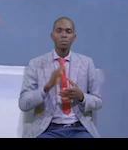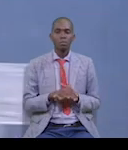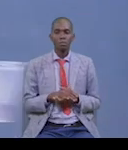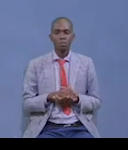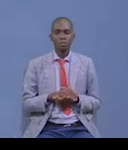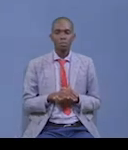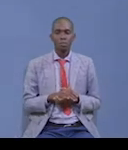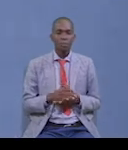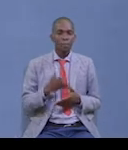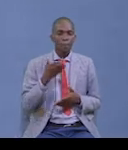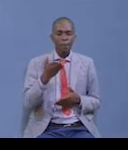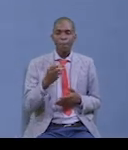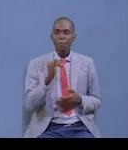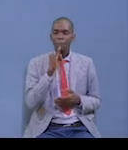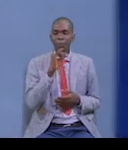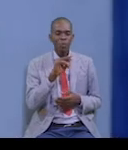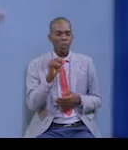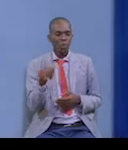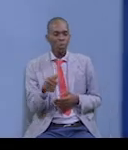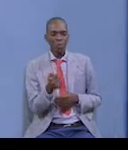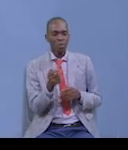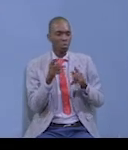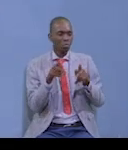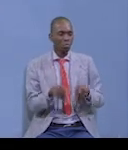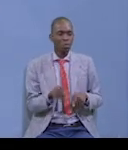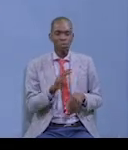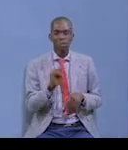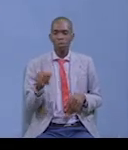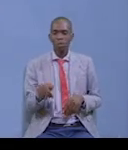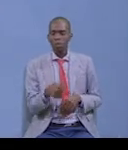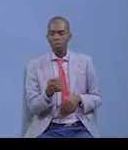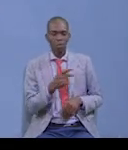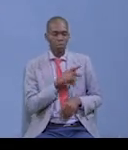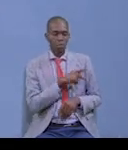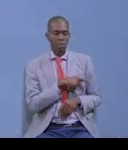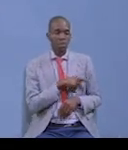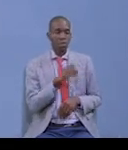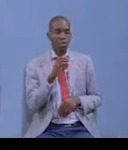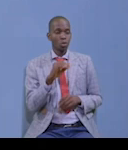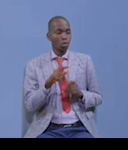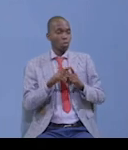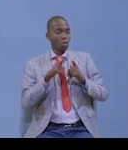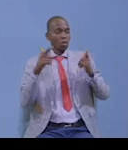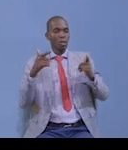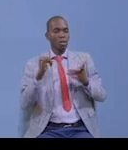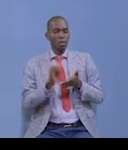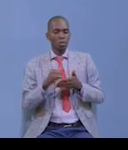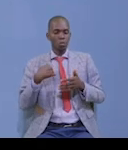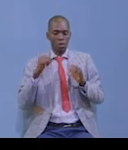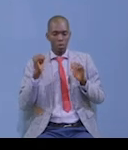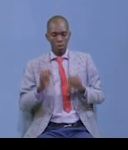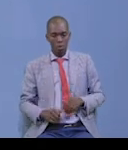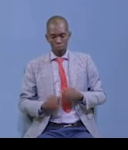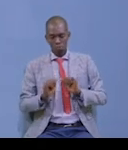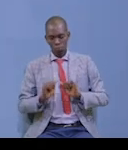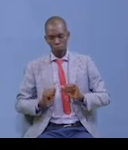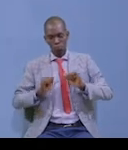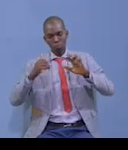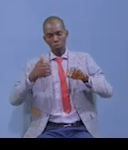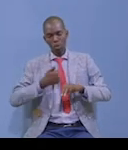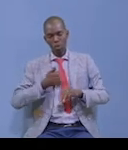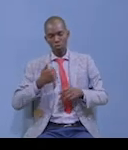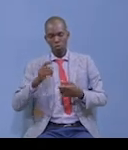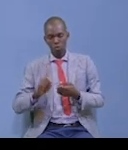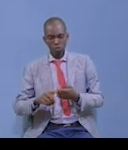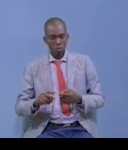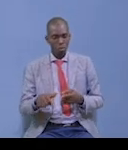There's no other person, there's no other personality so great we can submit to but God. మనము దేవునికి మించి మరి